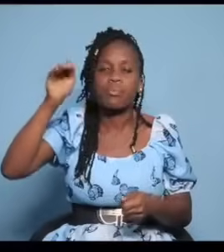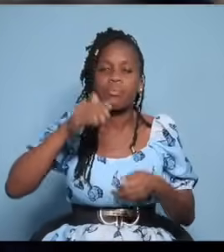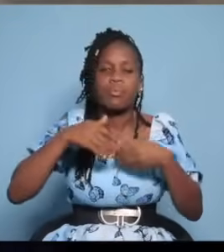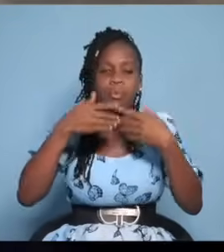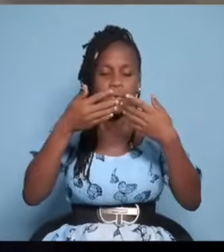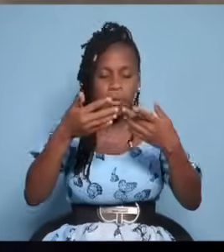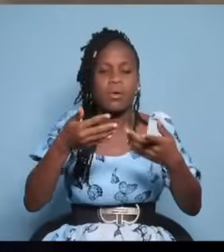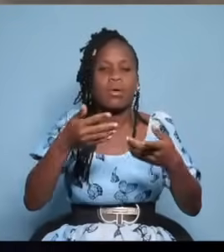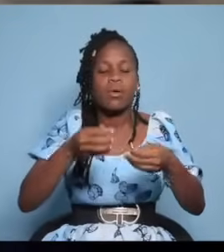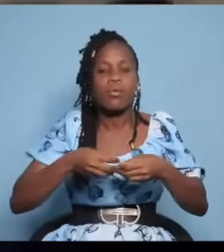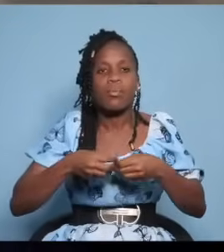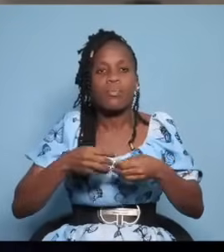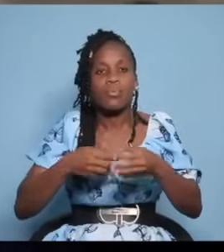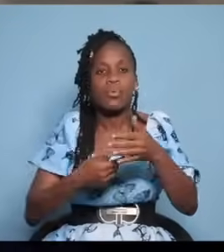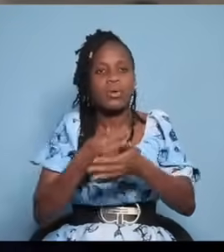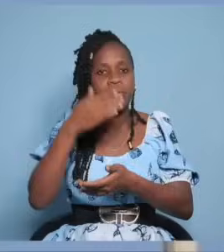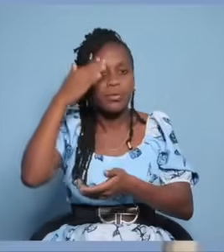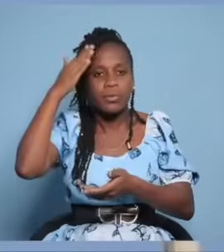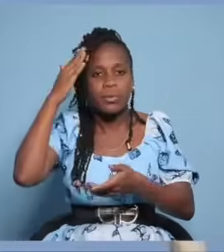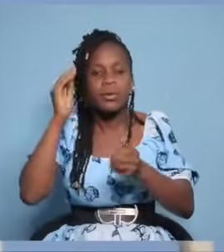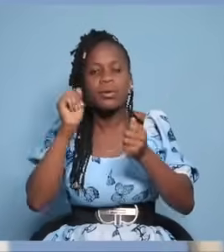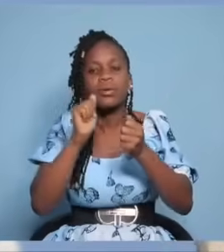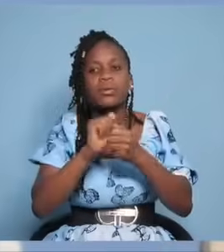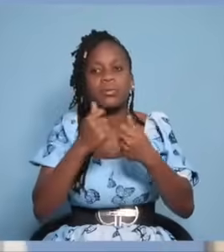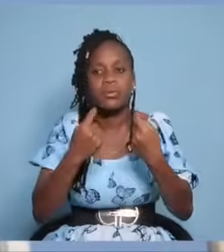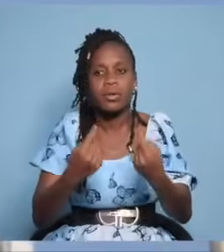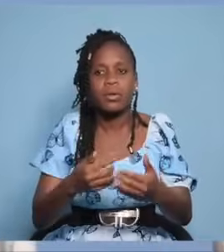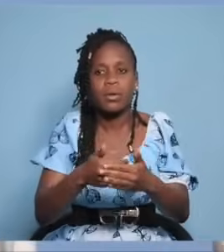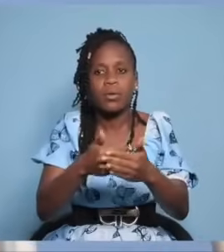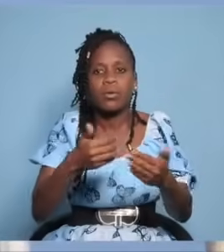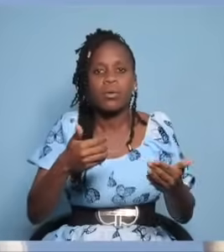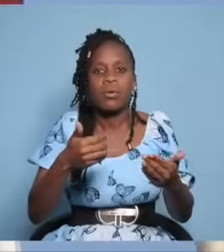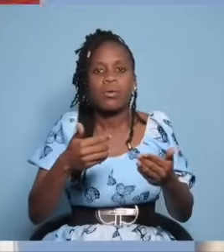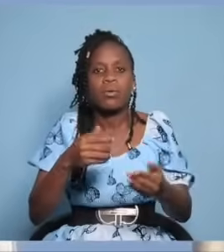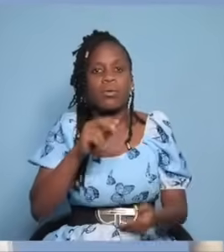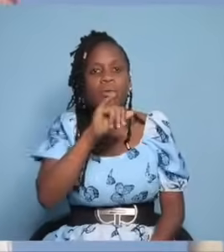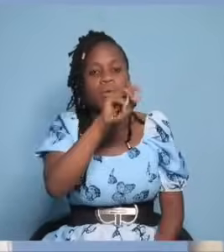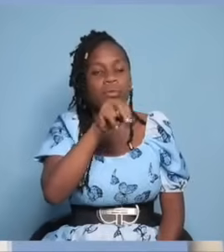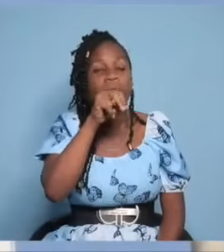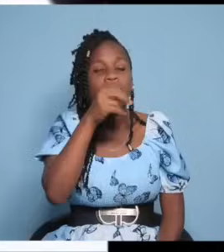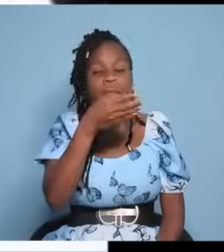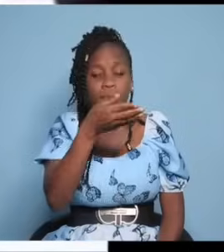Lakini kitu cha kushangaza ni kwamba John Garang Demebia